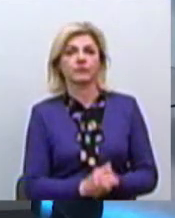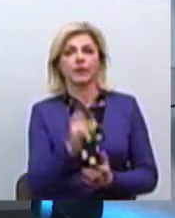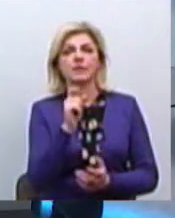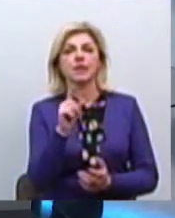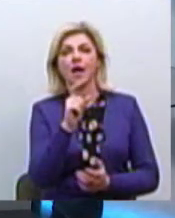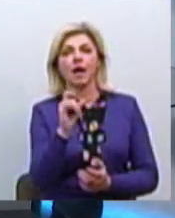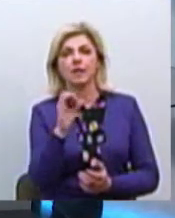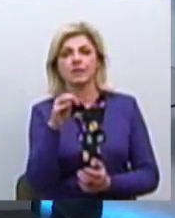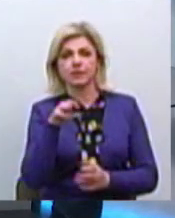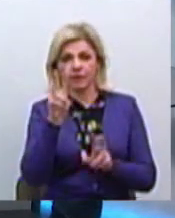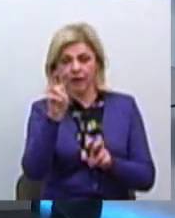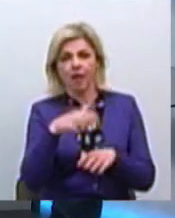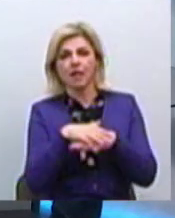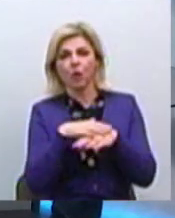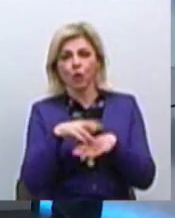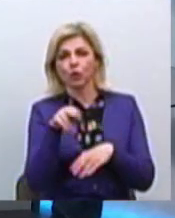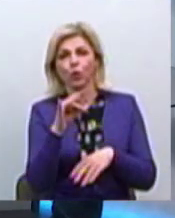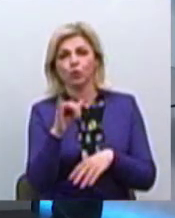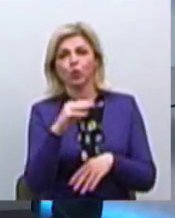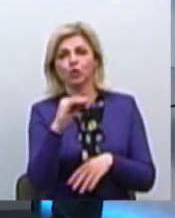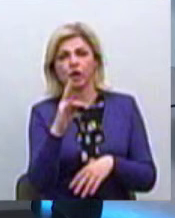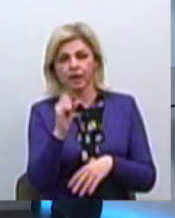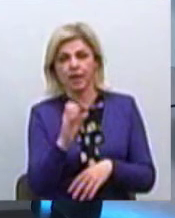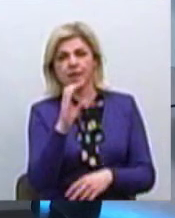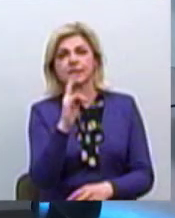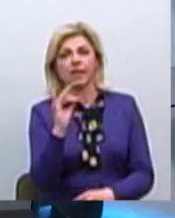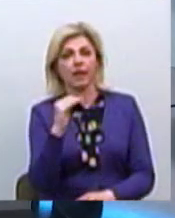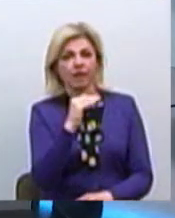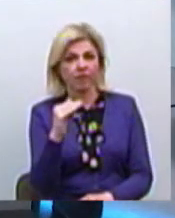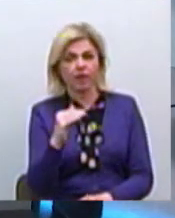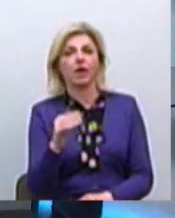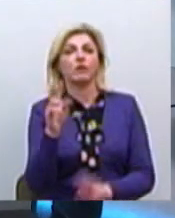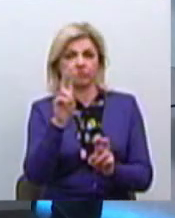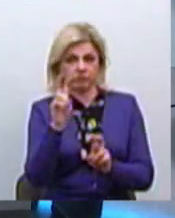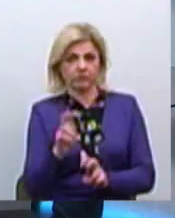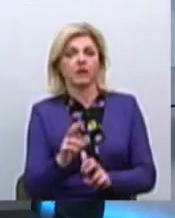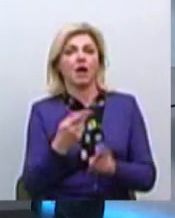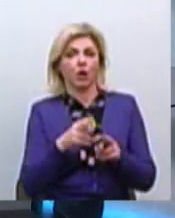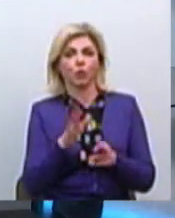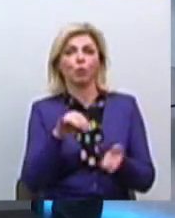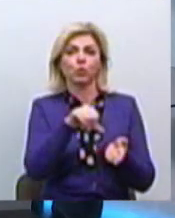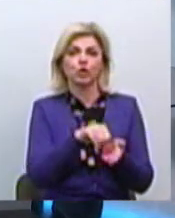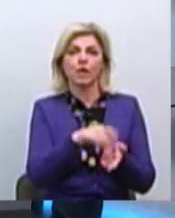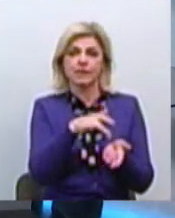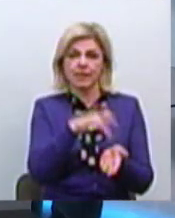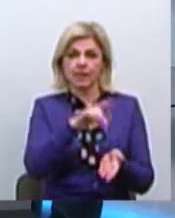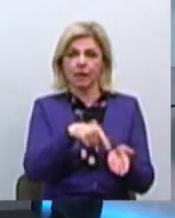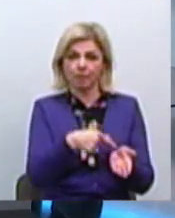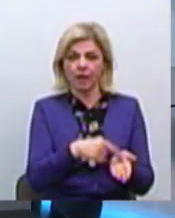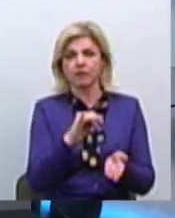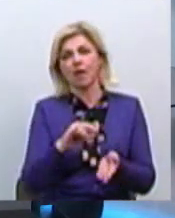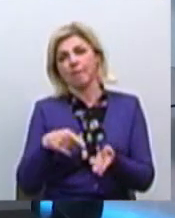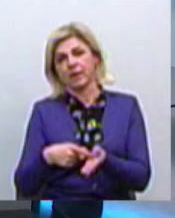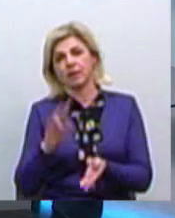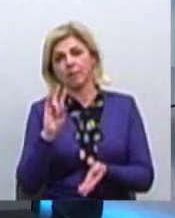Захист, Народна дружина, Скіф та інші, які будуть залучені як в центрі міста, так і по місту